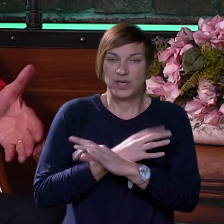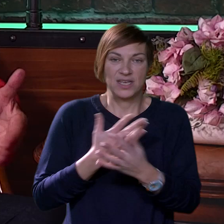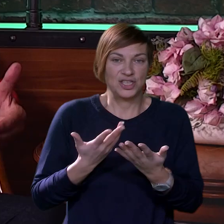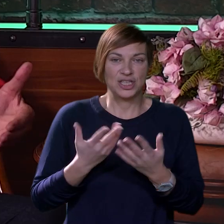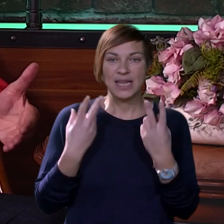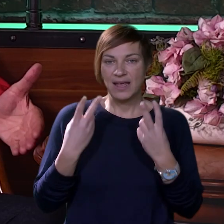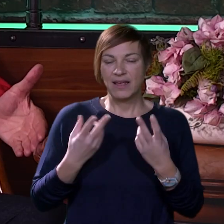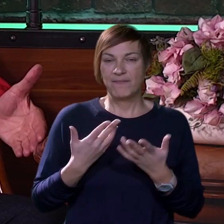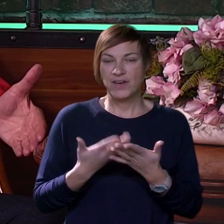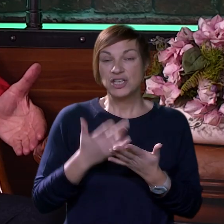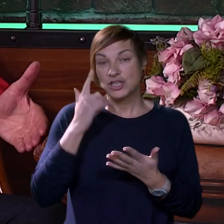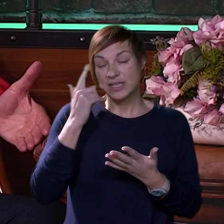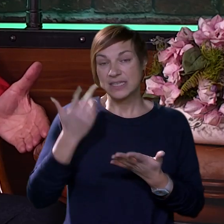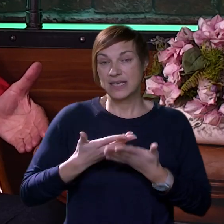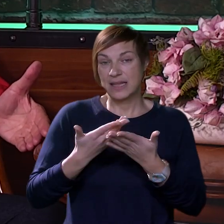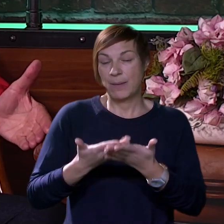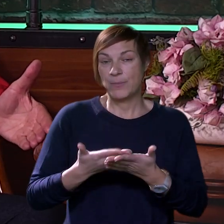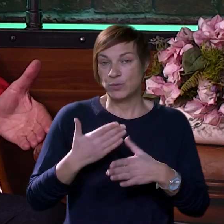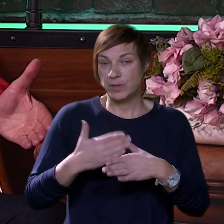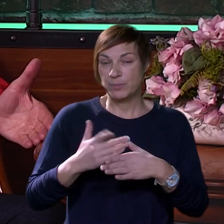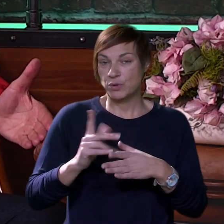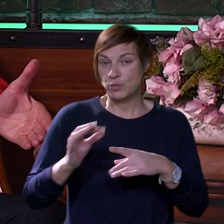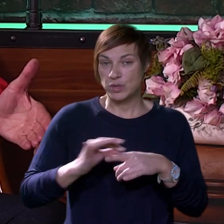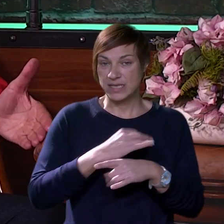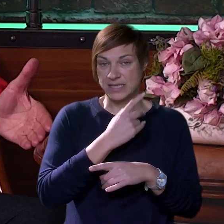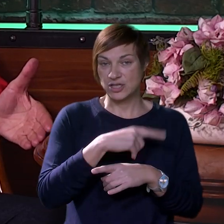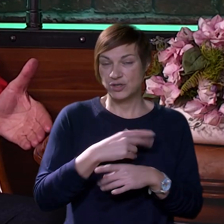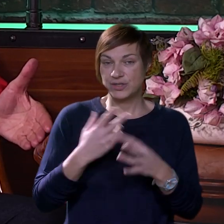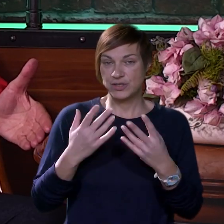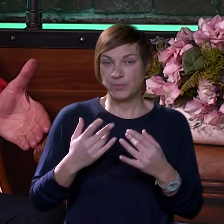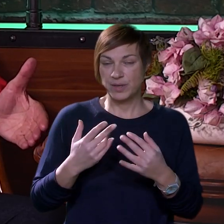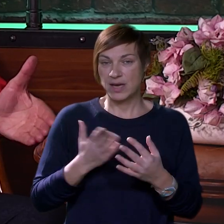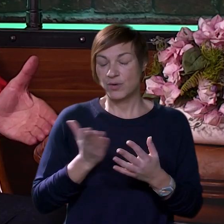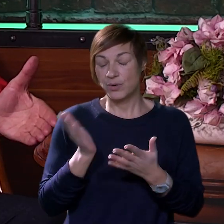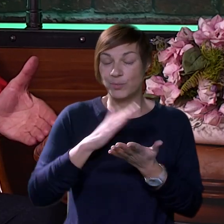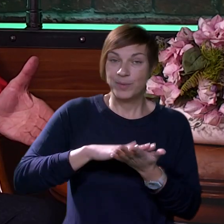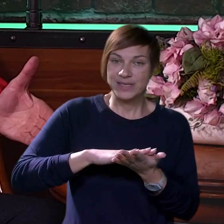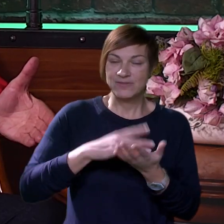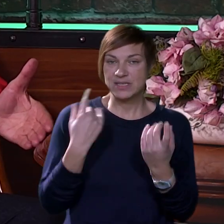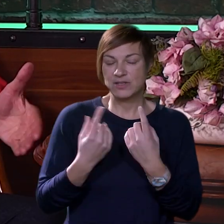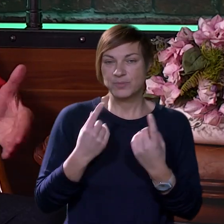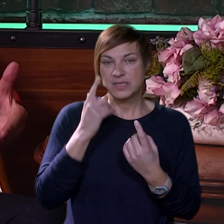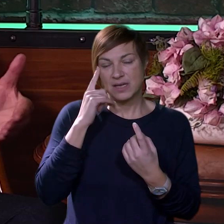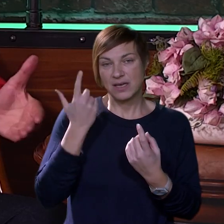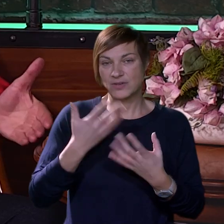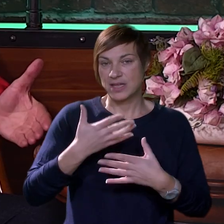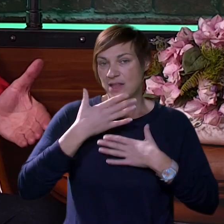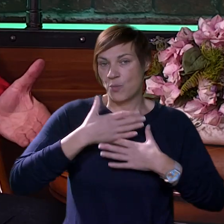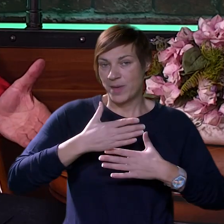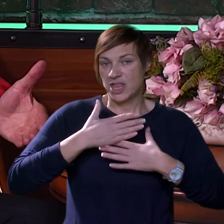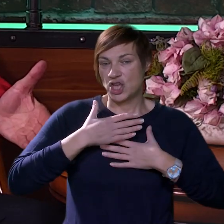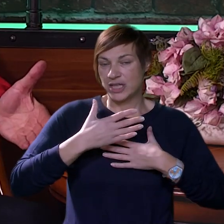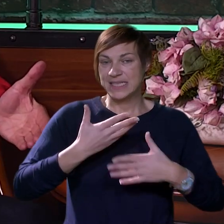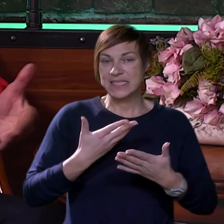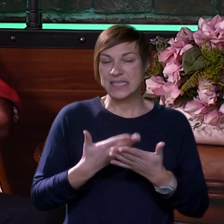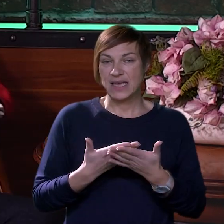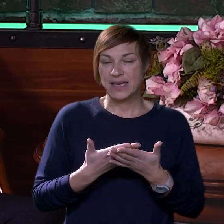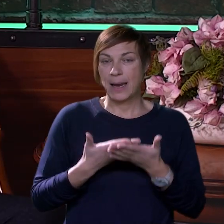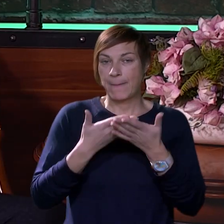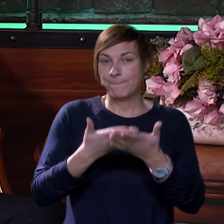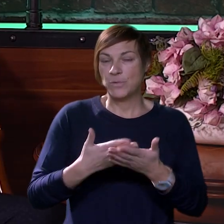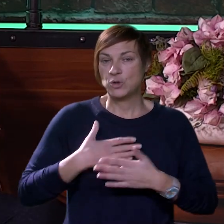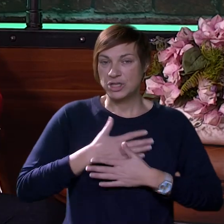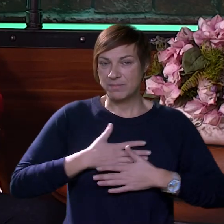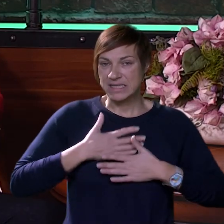ćete. Bitno je da znate pružiti pomoć u nesrećenom ukoliko je u besvjesnom stanju, da mu znate dati umjetno disanje, da mu